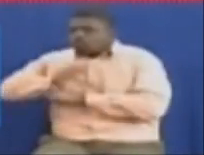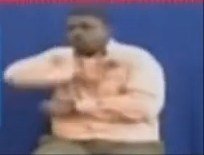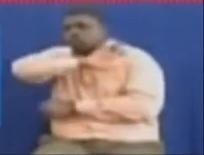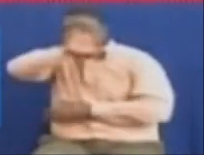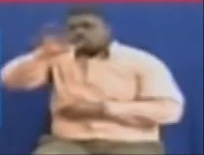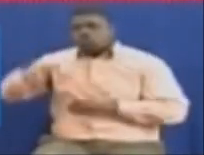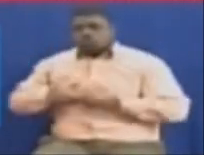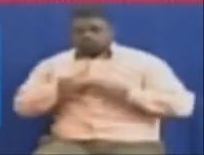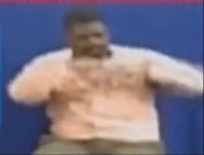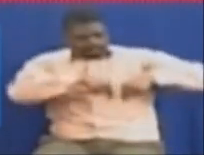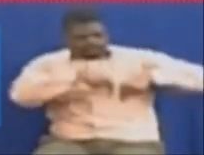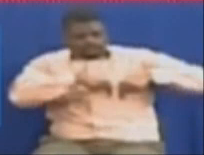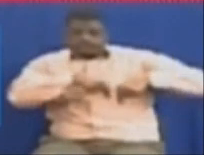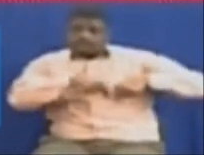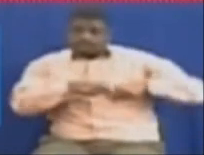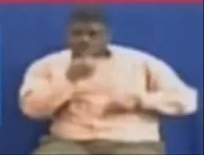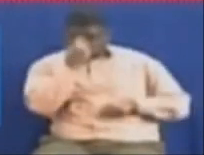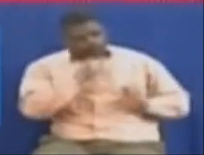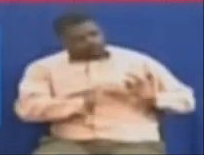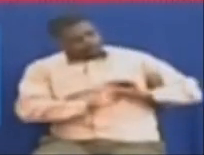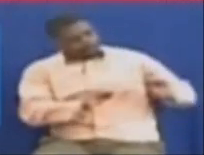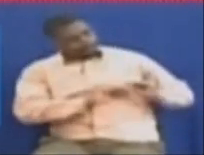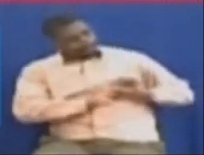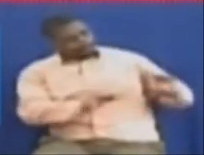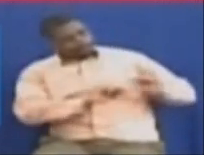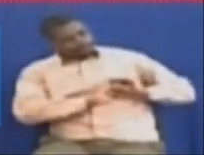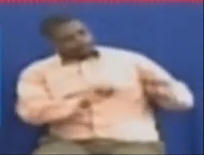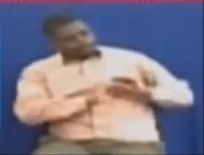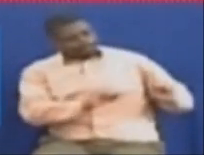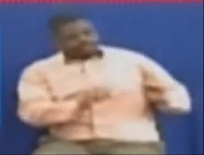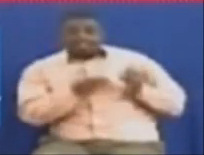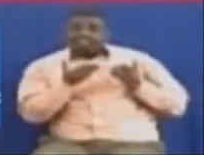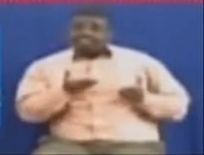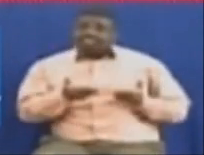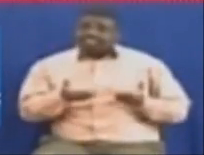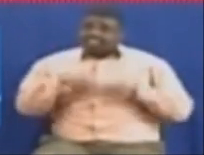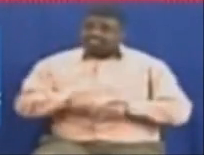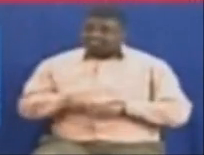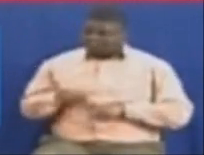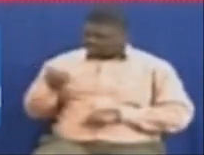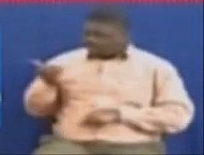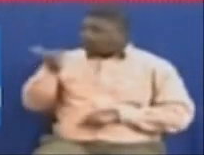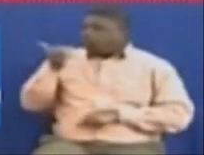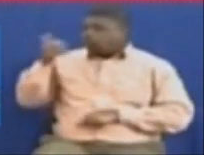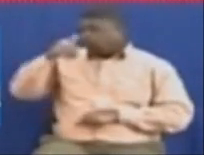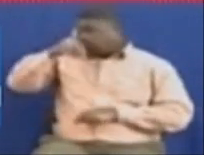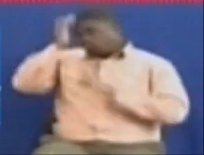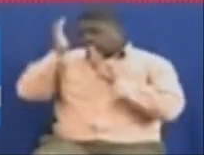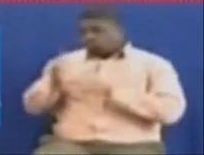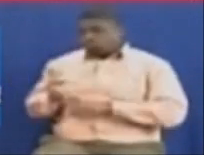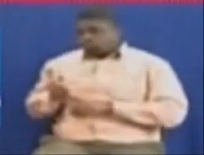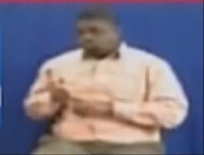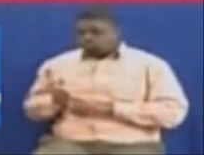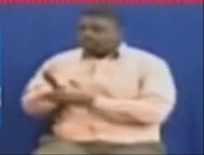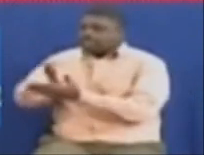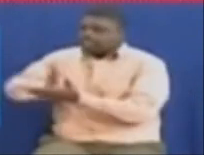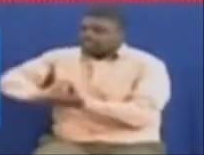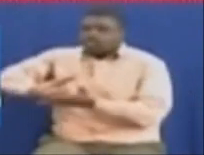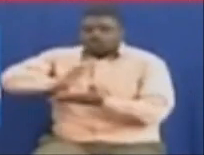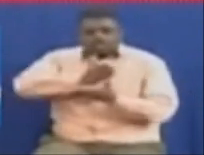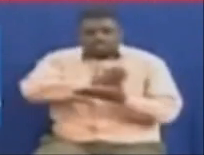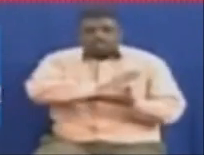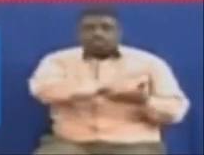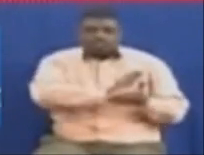Mheshimiwa Naibu Spika, kwa niaba ya Waziri wa Kilimo, naomba kujibu swali la Mheshimiwa Shali kama